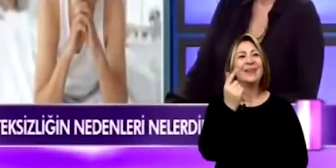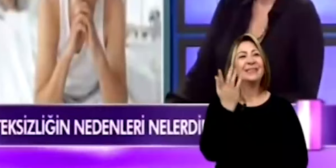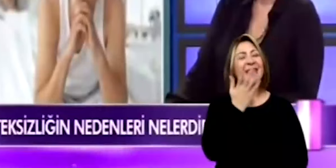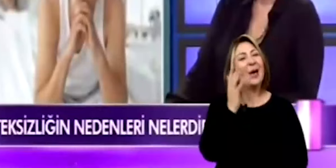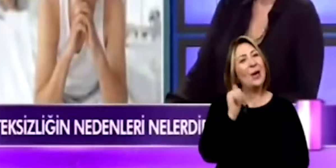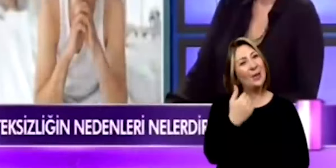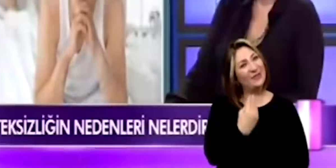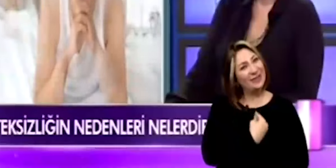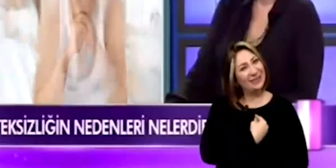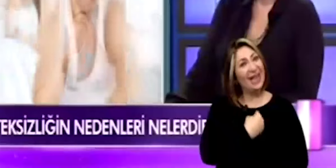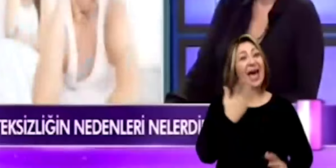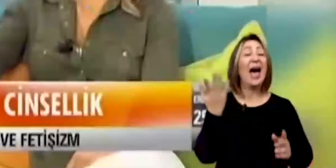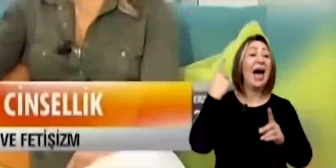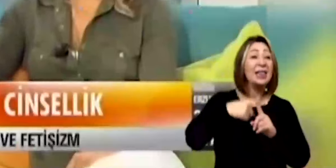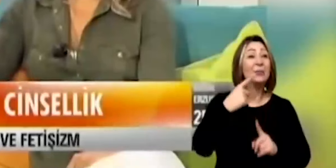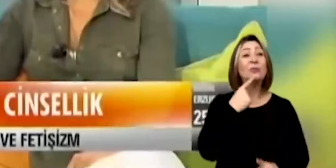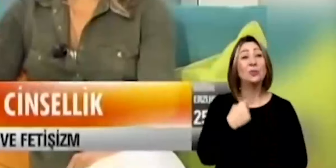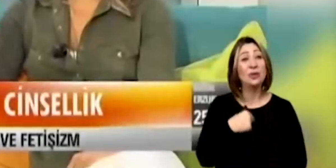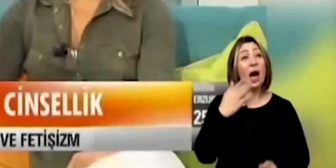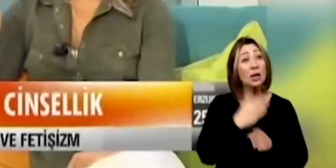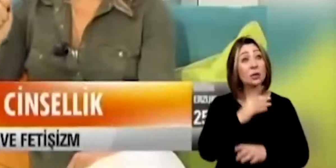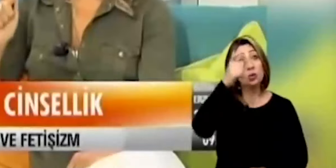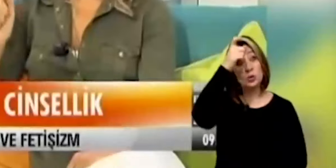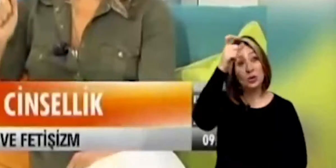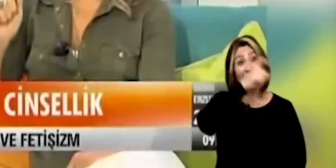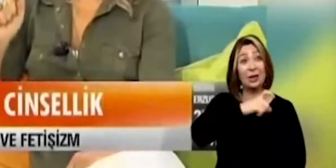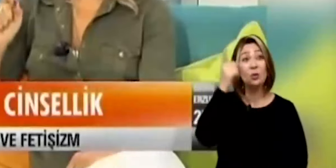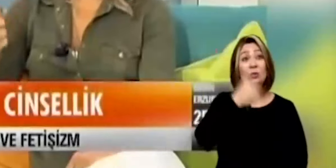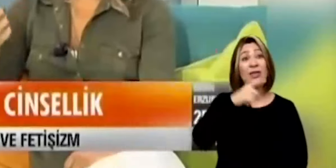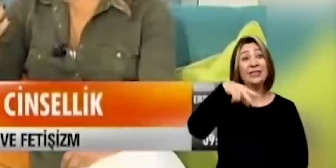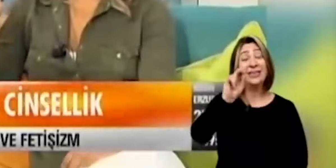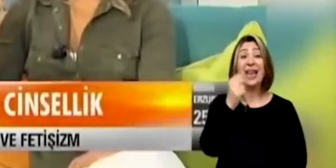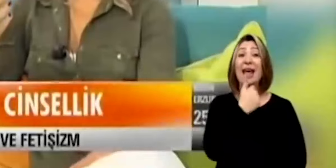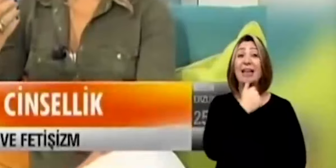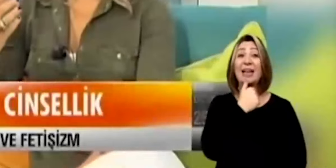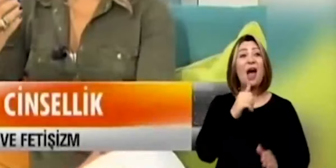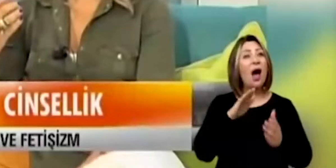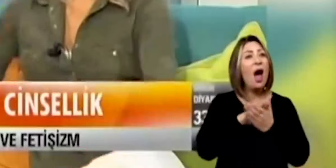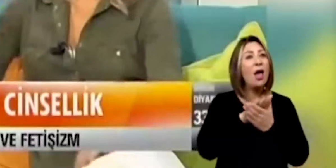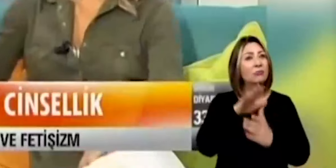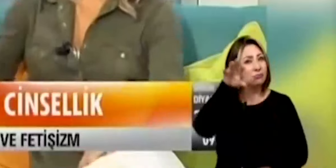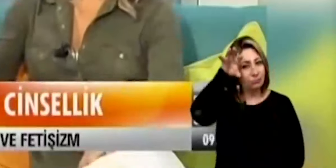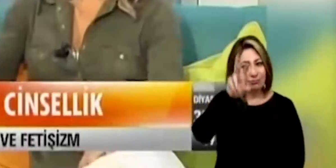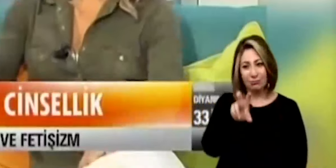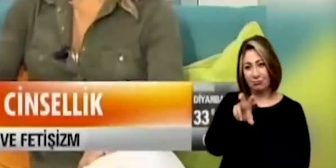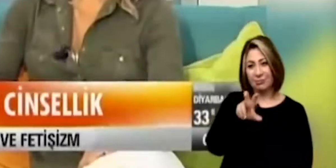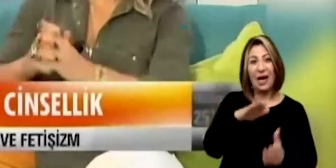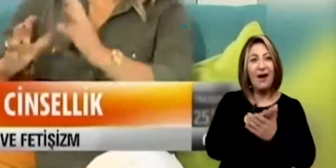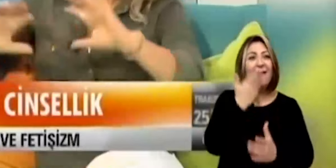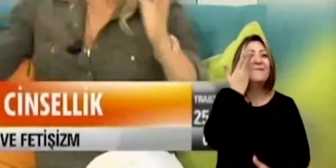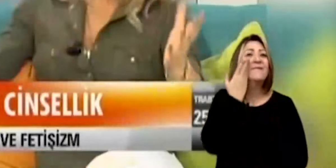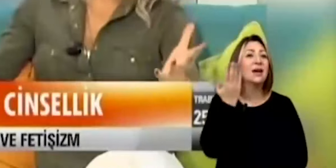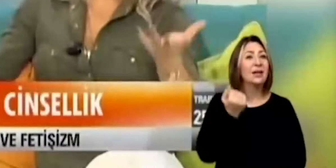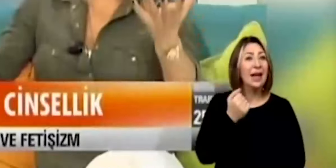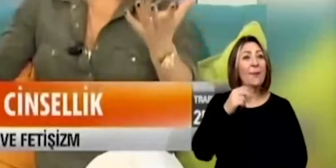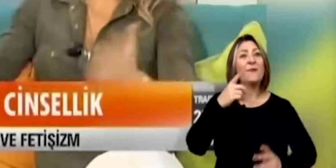beni önemsesin, hatta bunu söylesin. Aslında Türkiye'de %80 erkeklerin ayak takıntısı vardır. Ayaktan haz ederler.